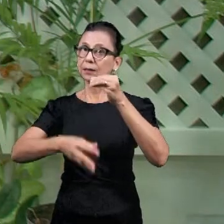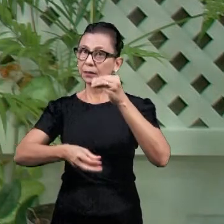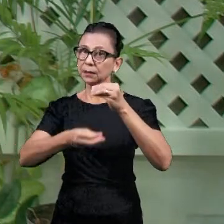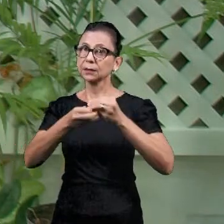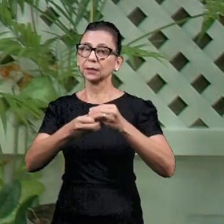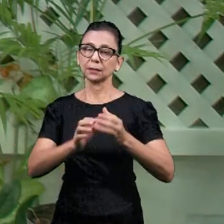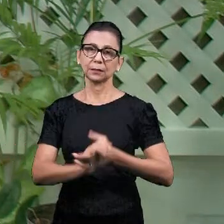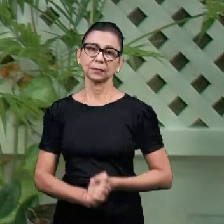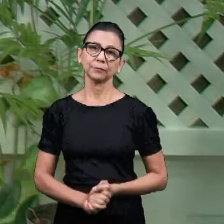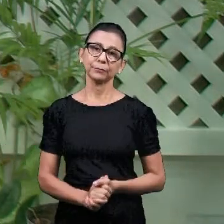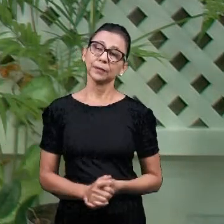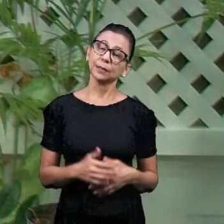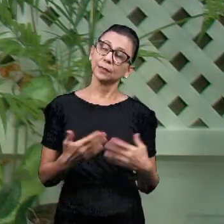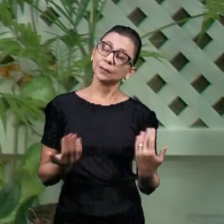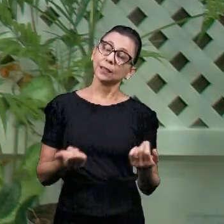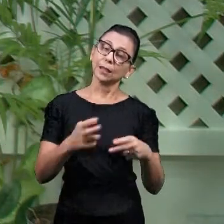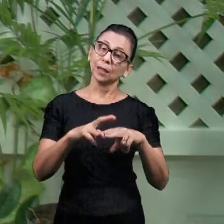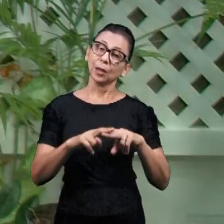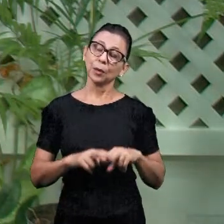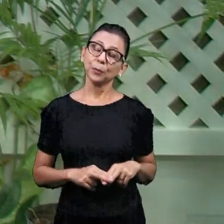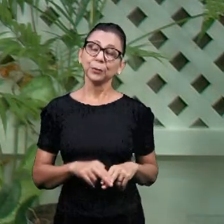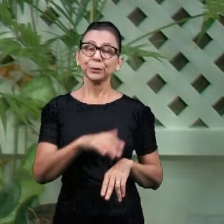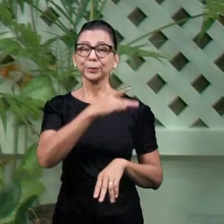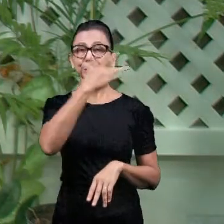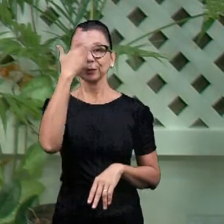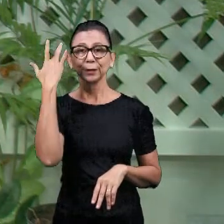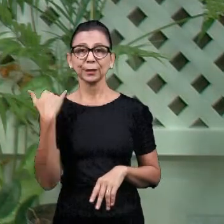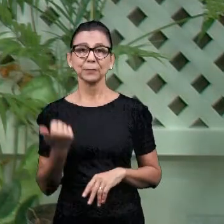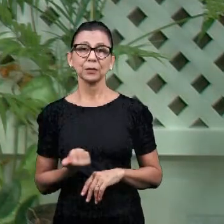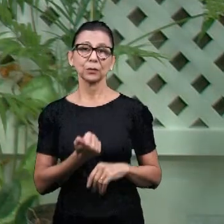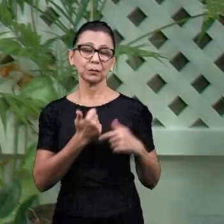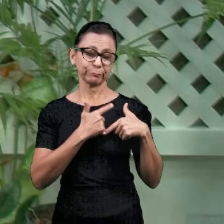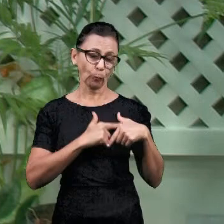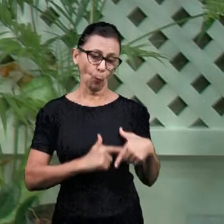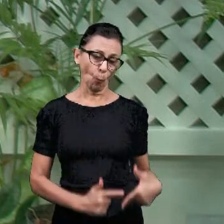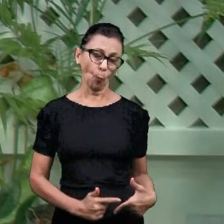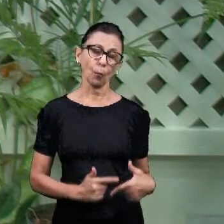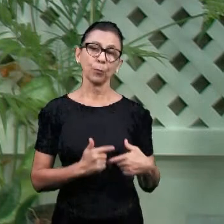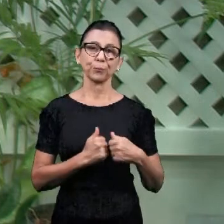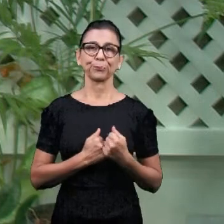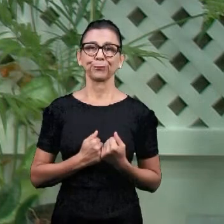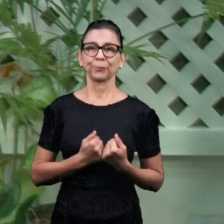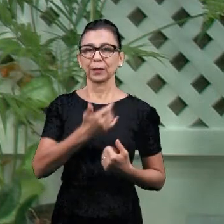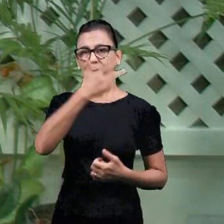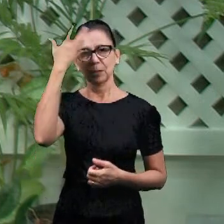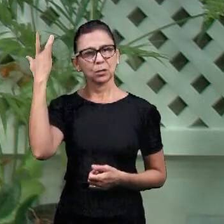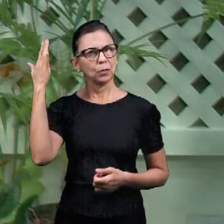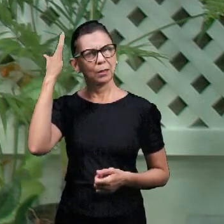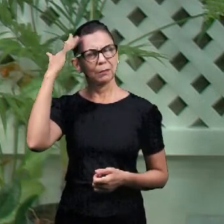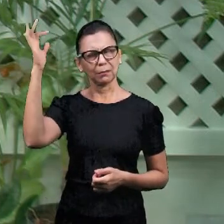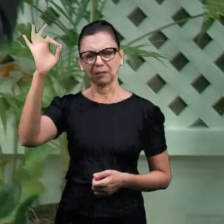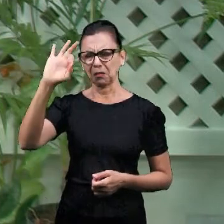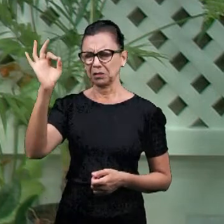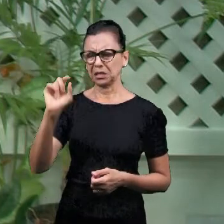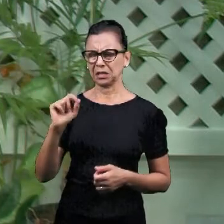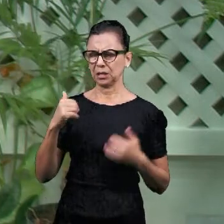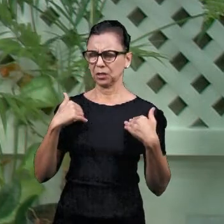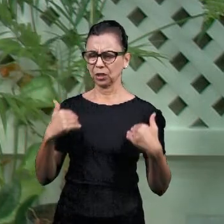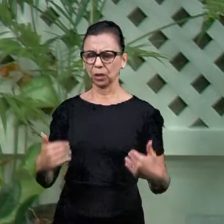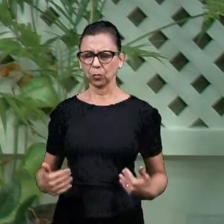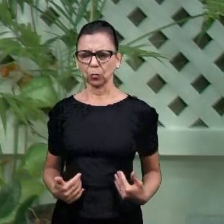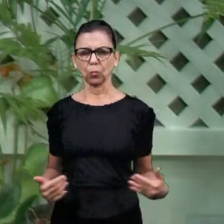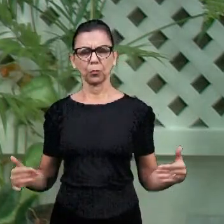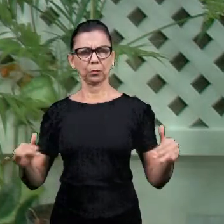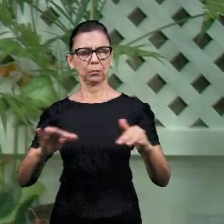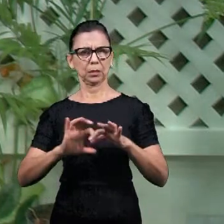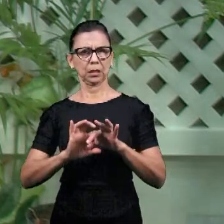beaucoup de fois, elle ne reste pas dans le cœur de l'homme. Parce que quand les personnes ne comprennent pas qu'est-ce que c'est le corps, même si nous parlons